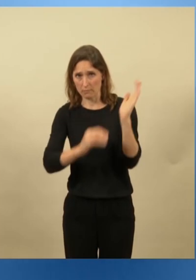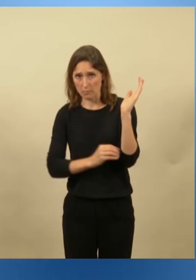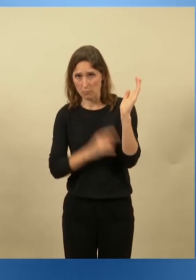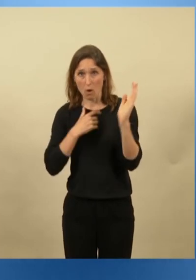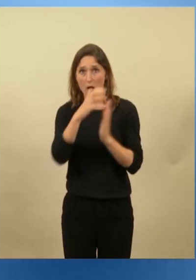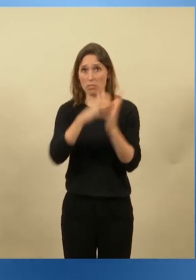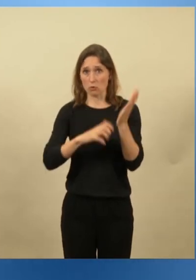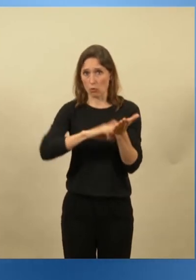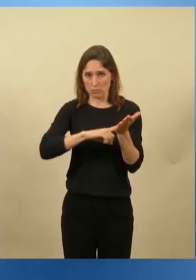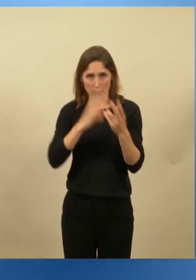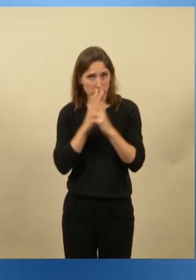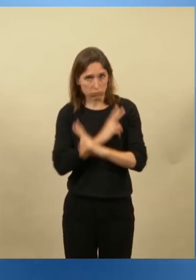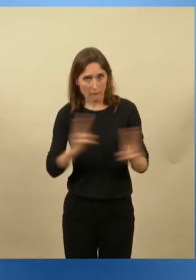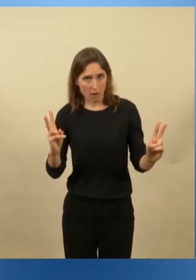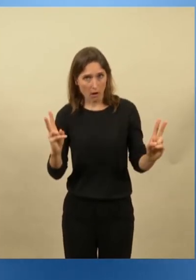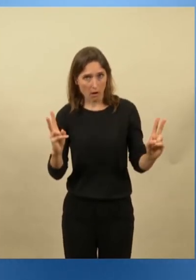texte que vous avez déposé